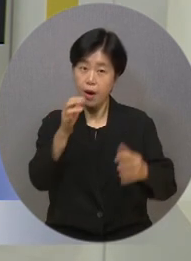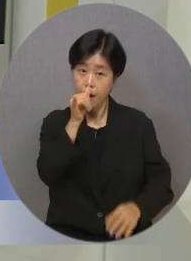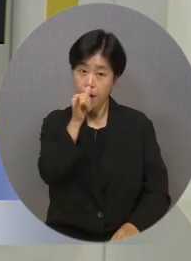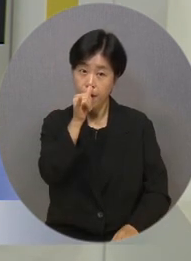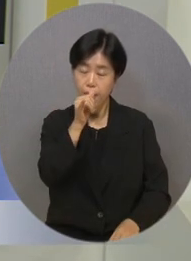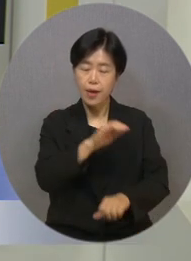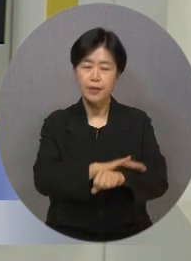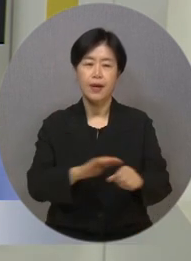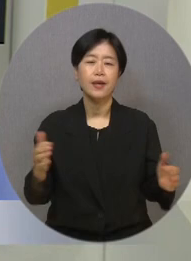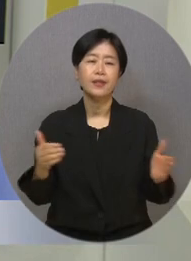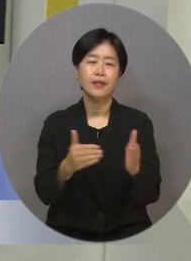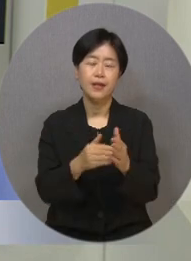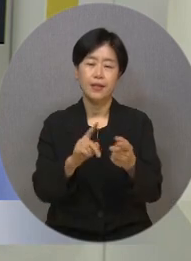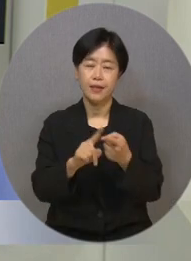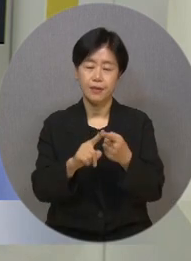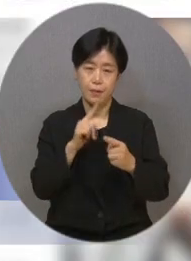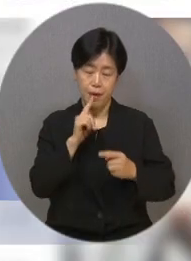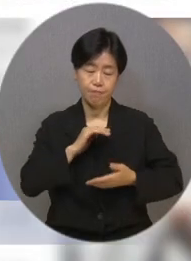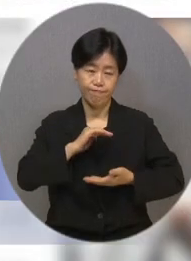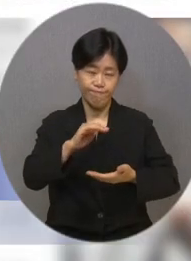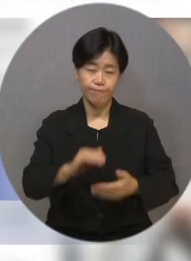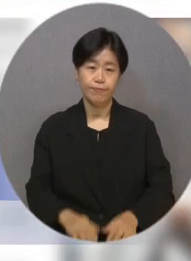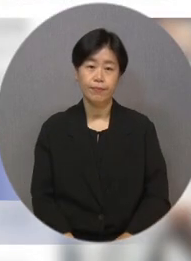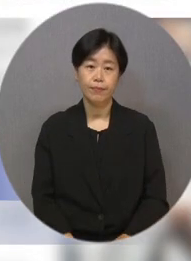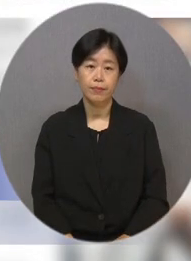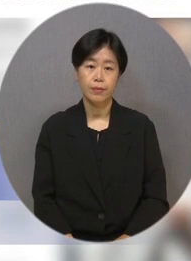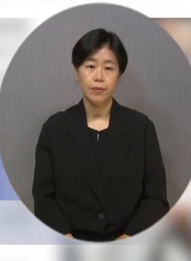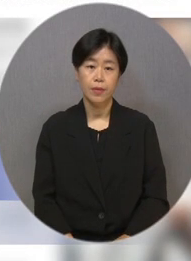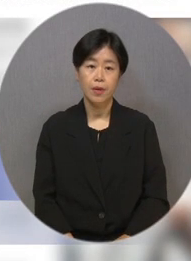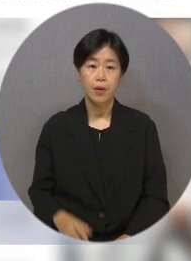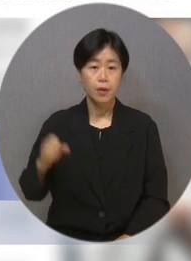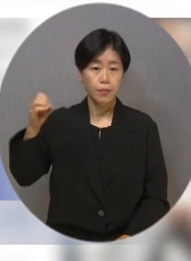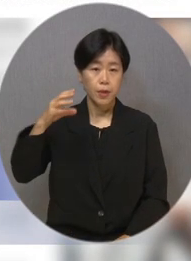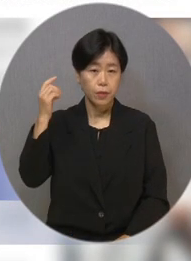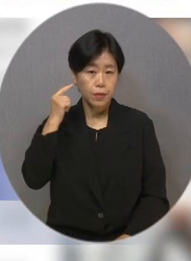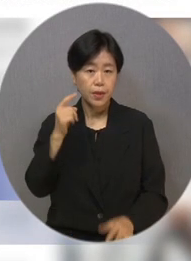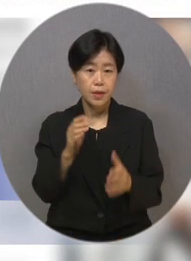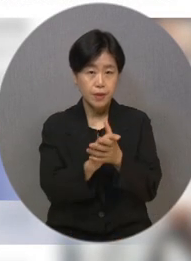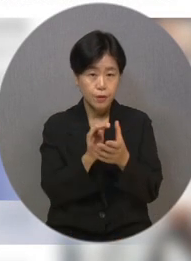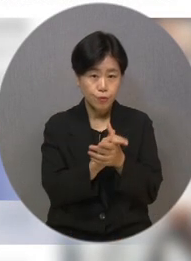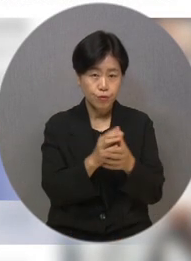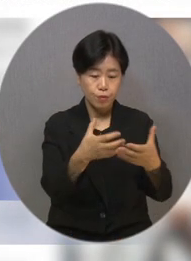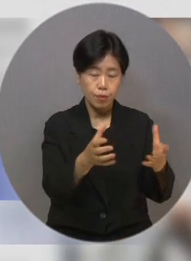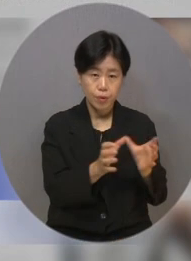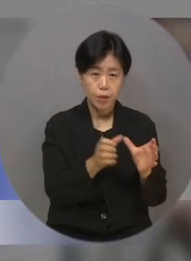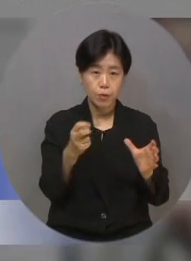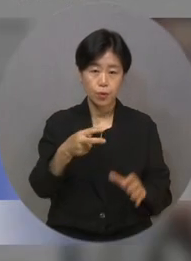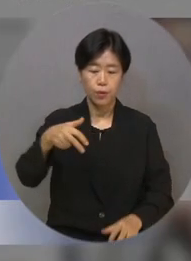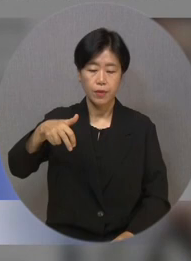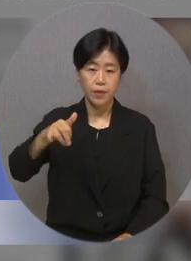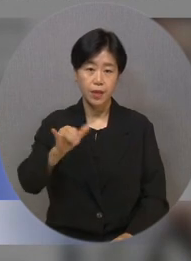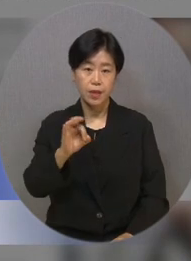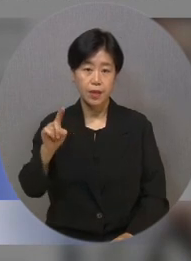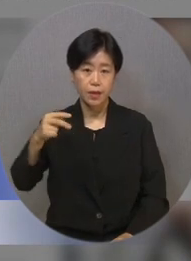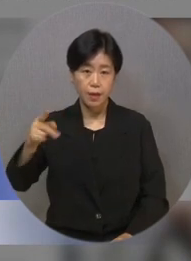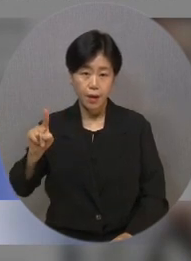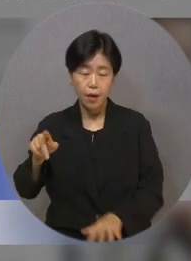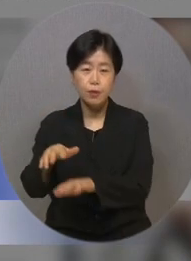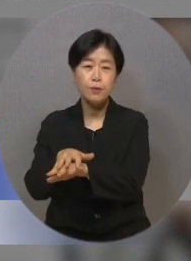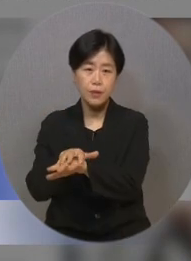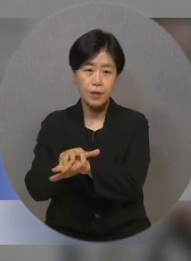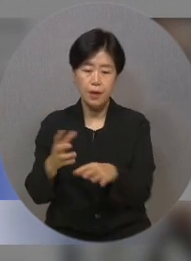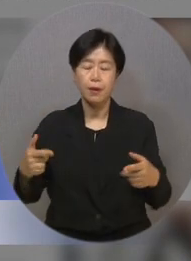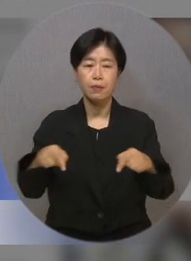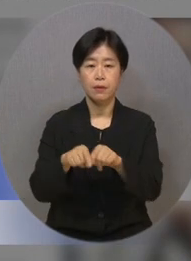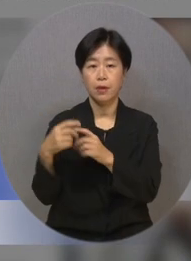막을 내렸다는 소식을 전하고 있습니다이 빗소리 친구들과 키아다 조직위원회가 주관한 이번 무용제는 지난 달